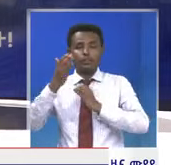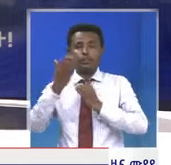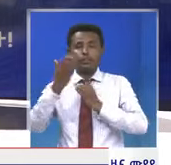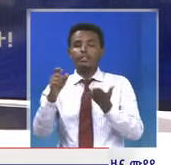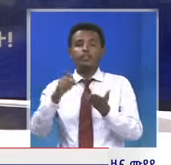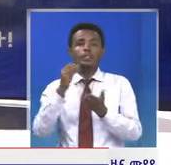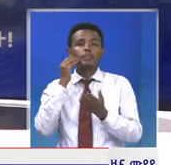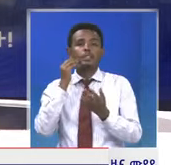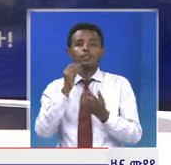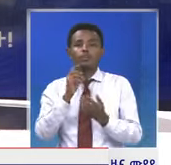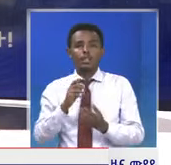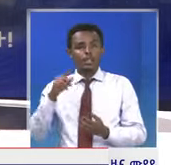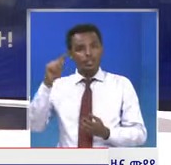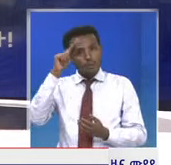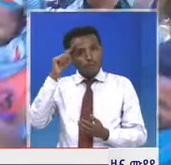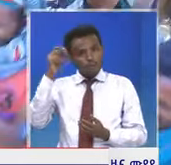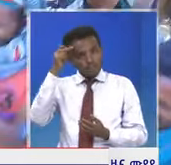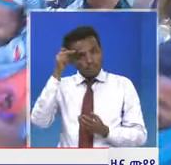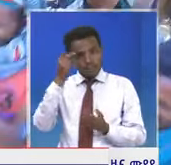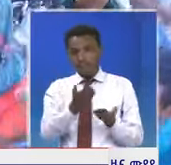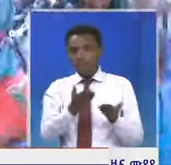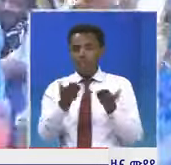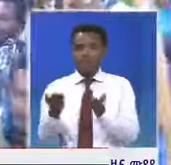ደሴ ያቀርባል።